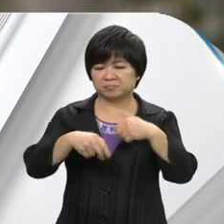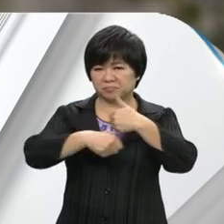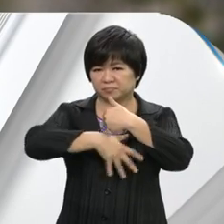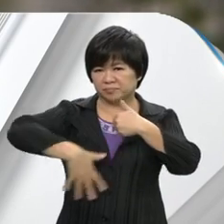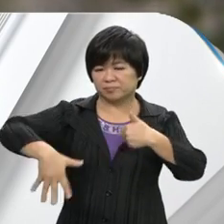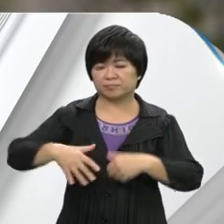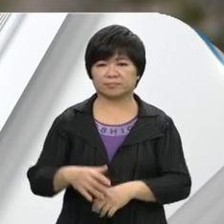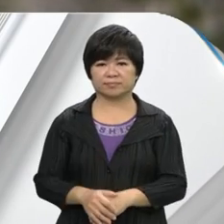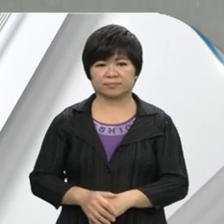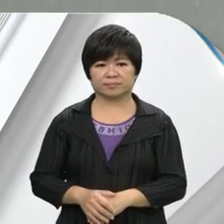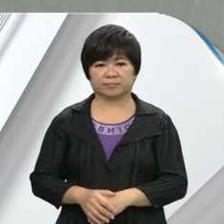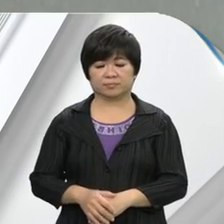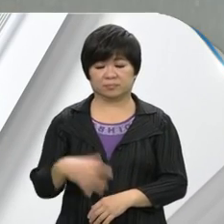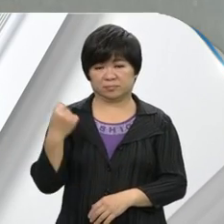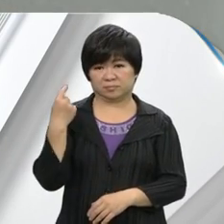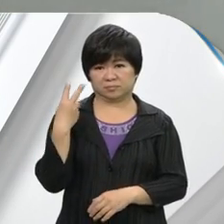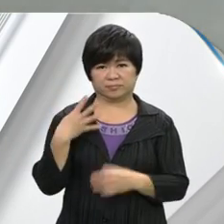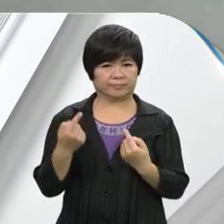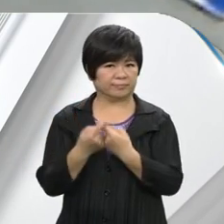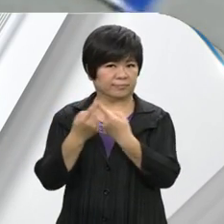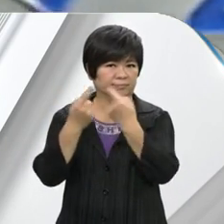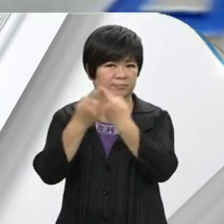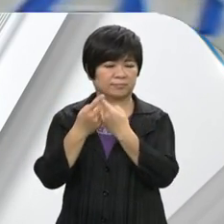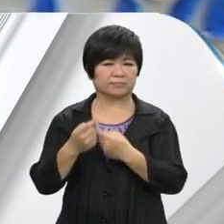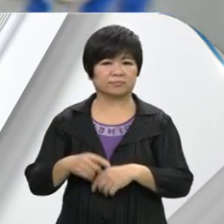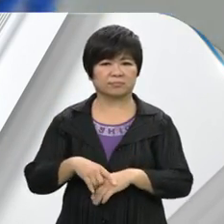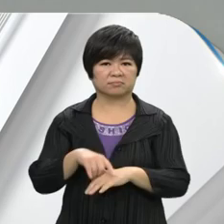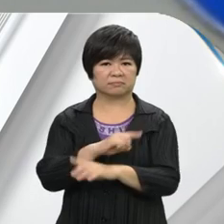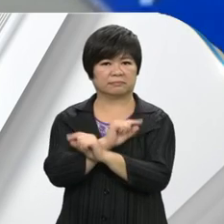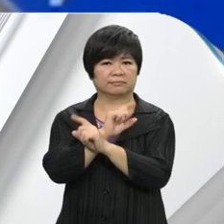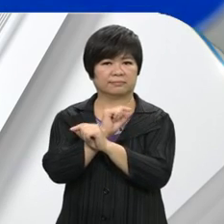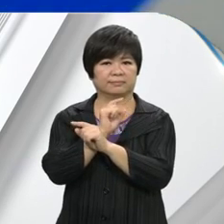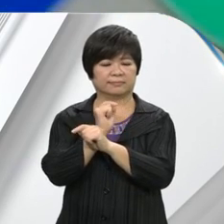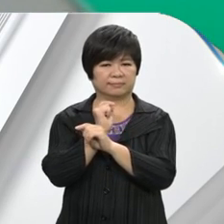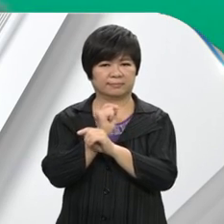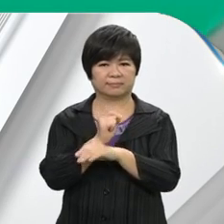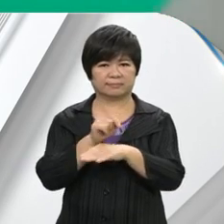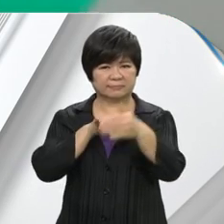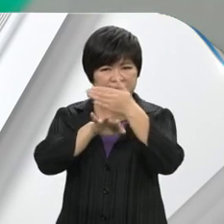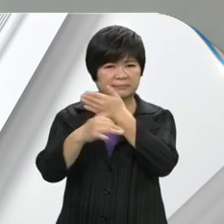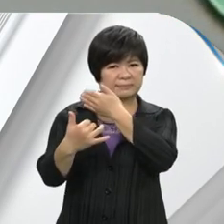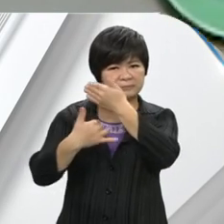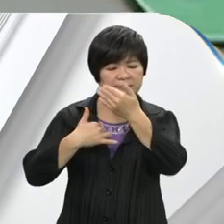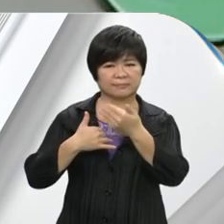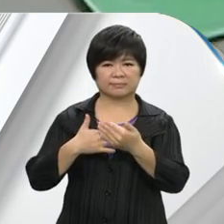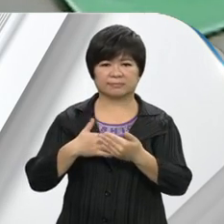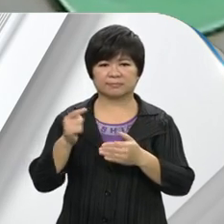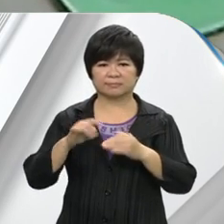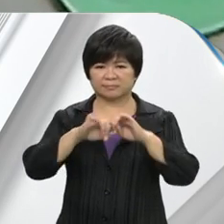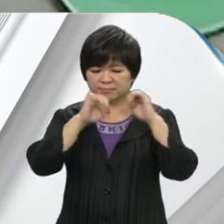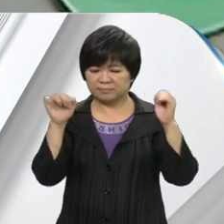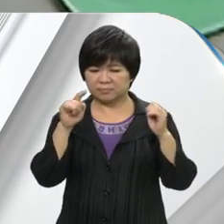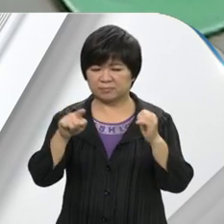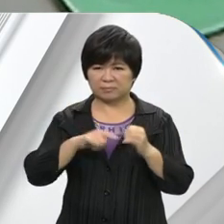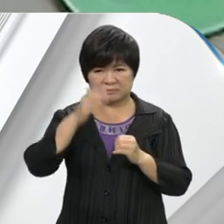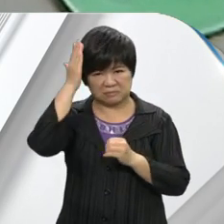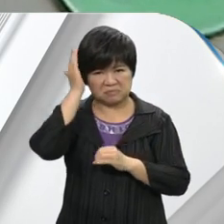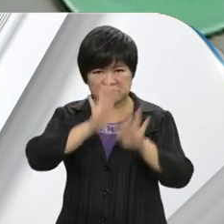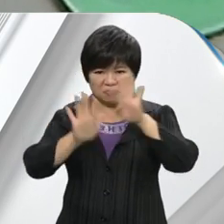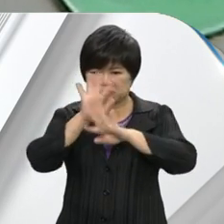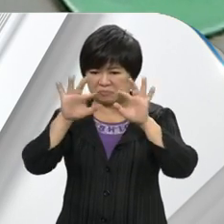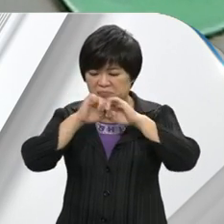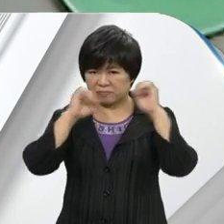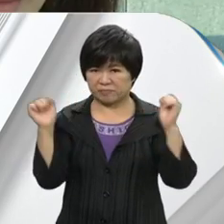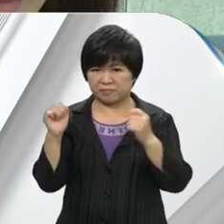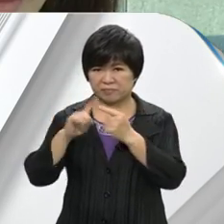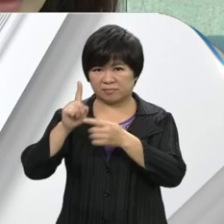作。 连日的一个纷争，彼此互相指控，彼此互相挖出非常多的内幕，人